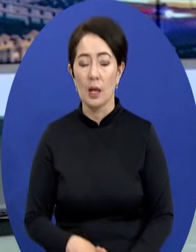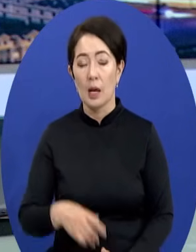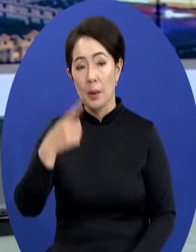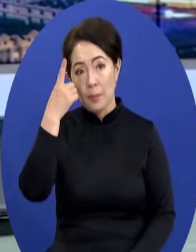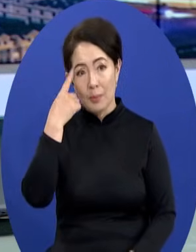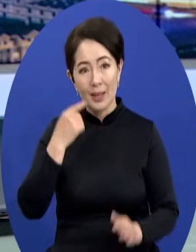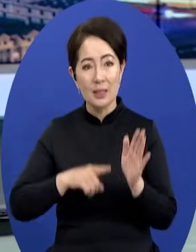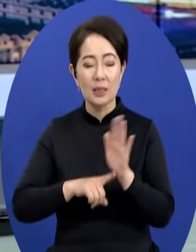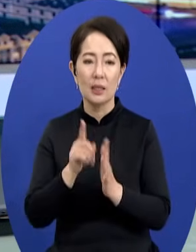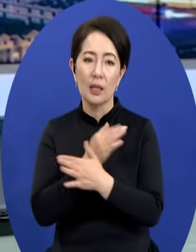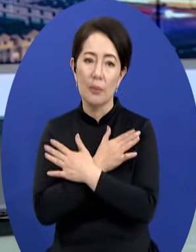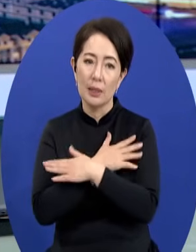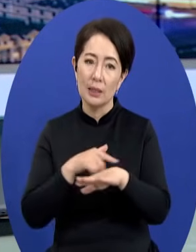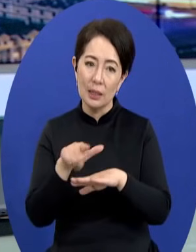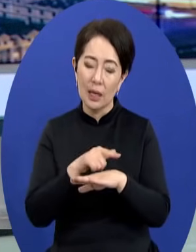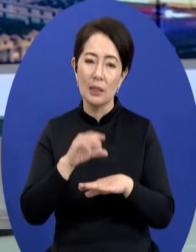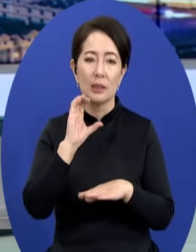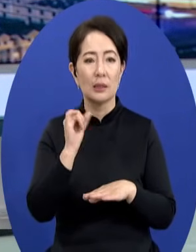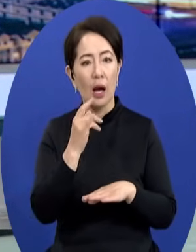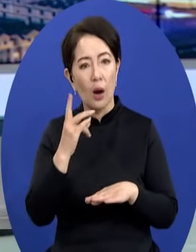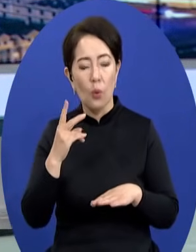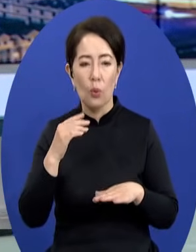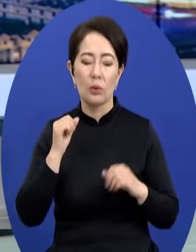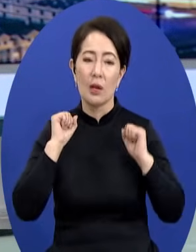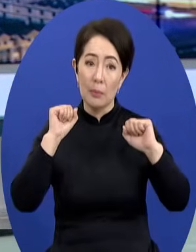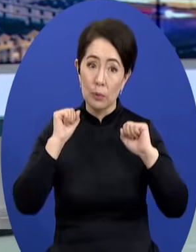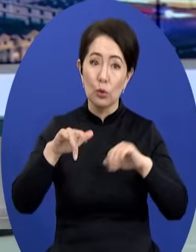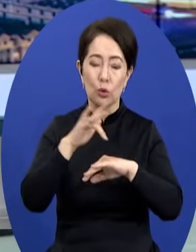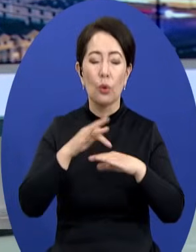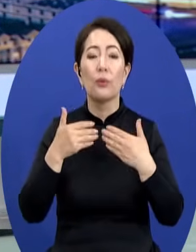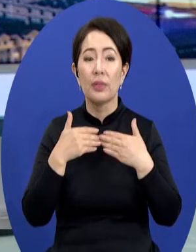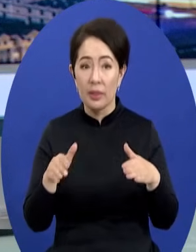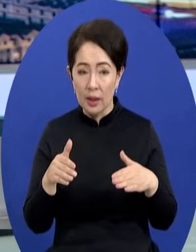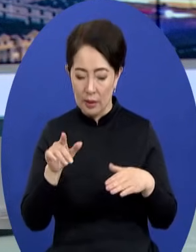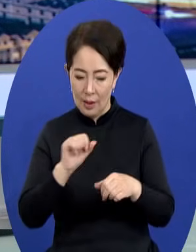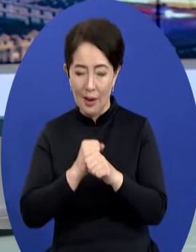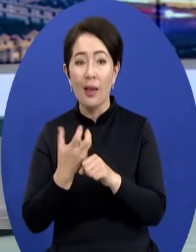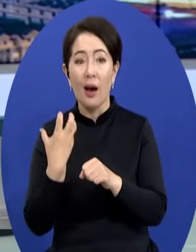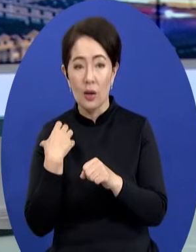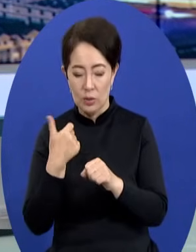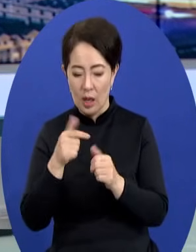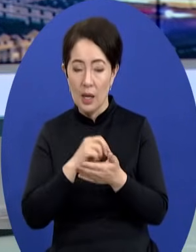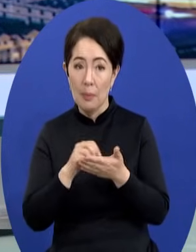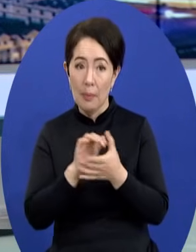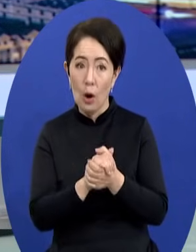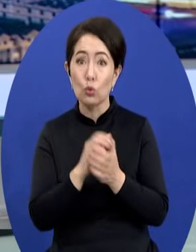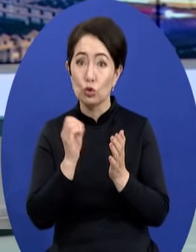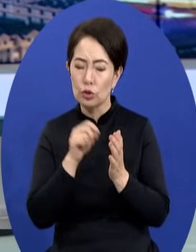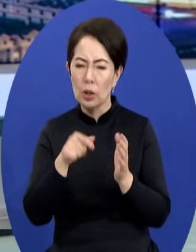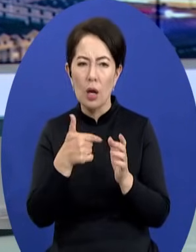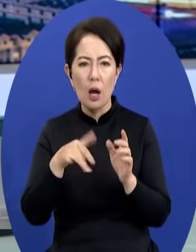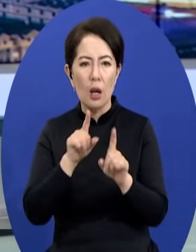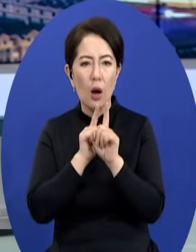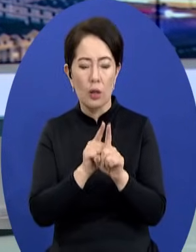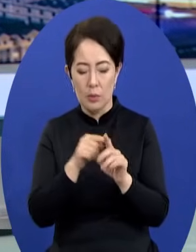Маргаашаас эхлэн амралтын газар Савун Бэсэн бэлдэржуулах төвүүдийн үйл ажиллагаа эхлэн ингэхдээ хариуцлагын гэрээ байгуулсан байх шаардлагатай. Энэ гэрээнд халдвар